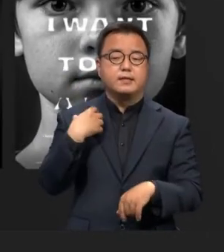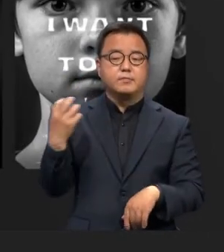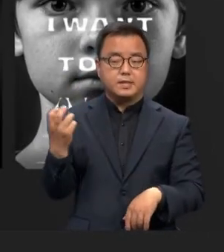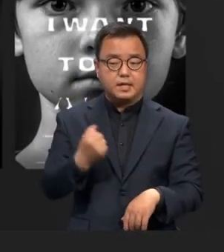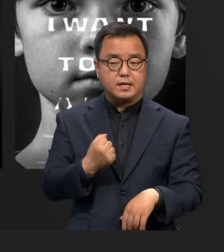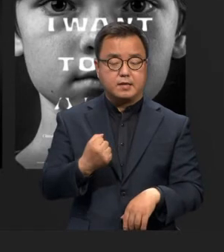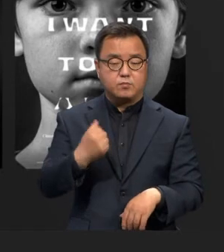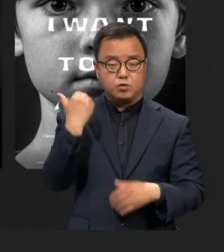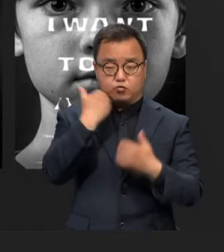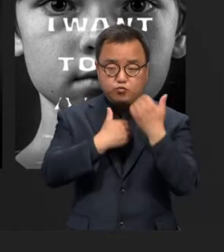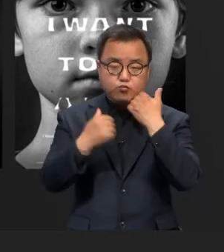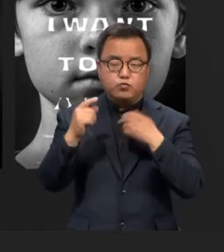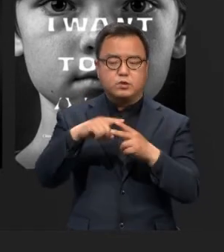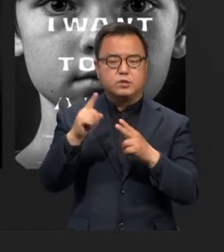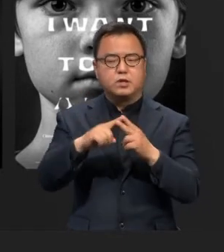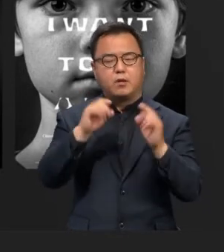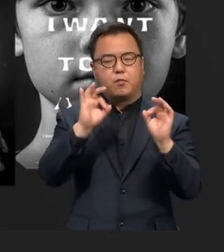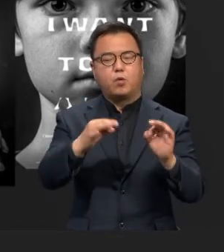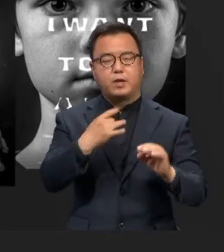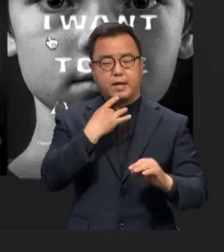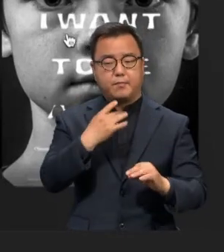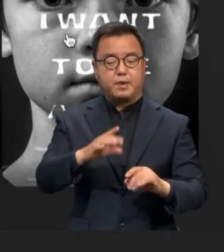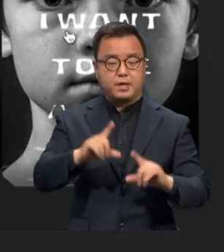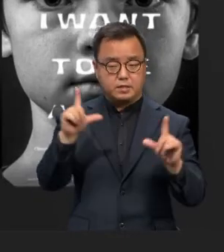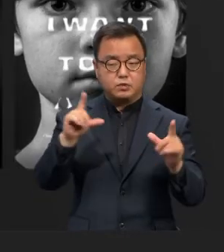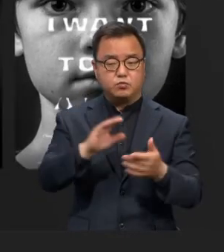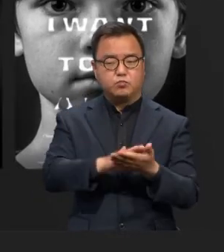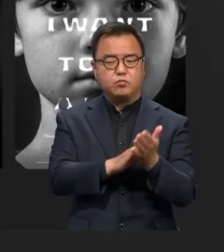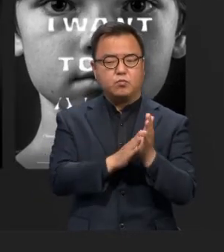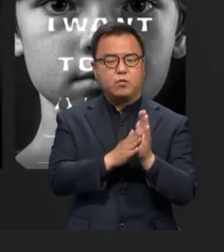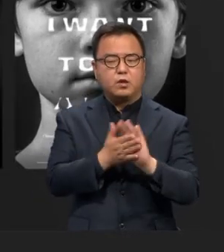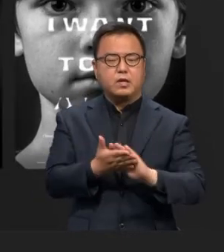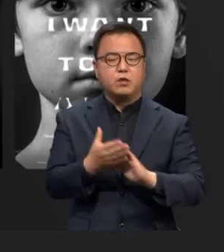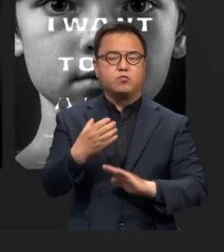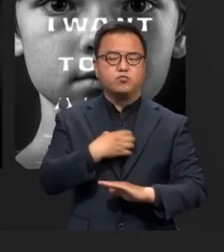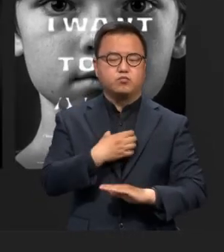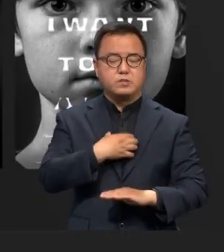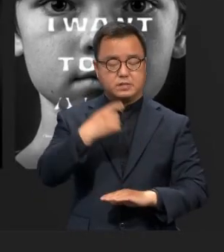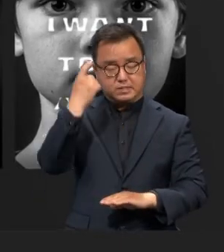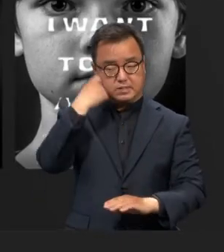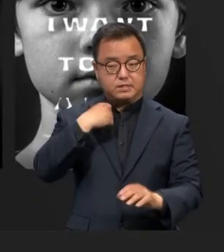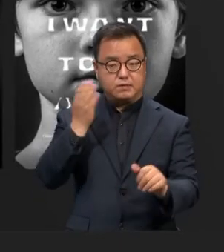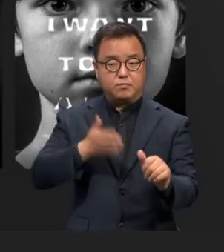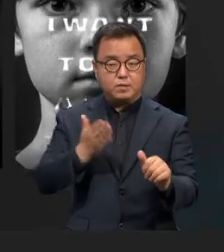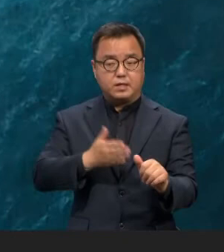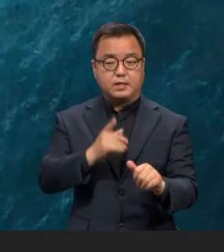보는 것만으로도 기후변화에 대한 위기의식을 구체적으로 느끼길 바란다고 얘기합니다.